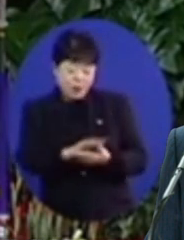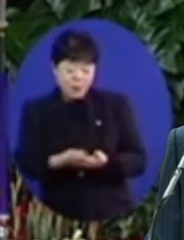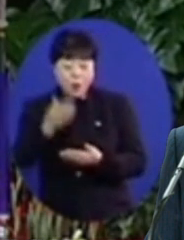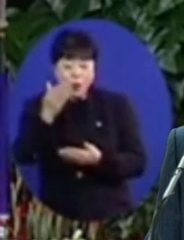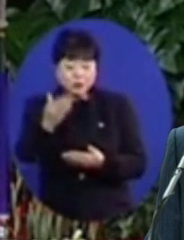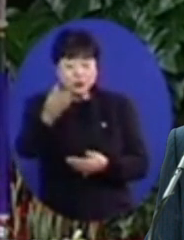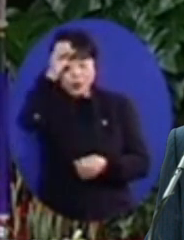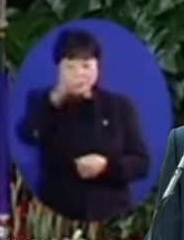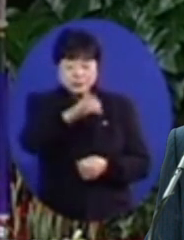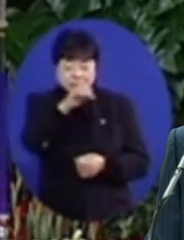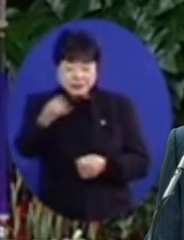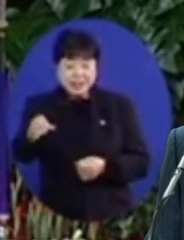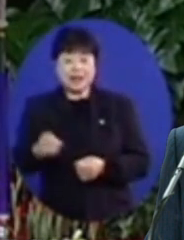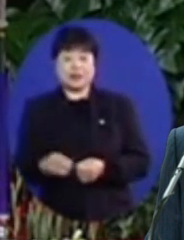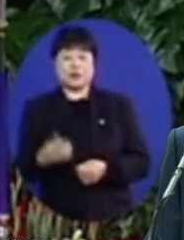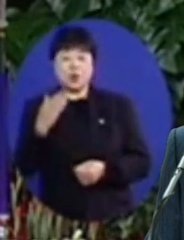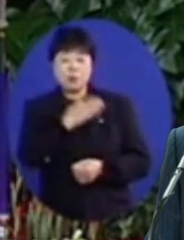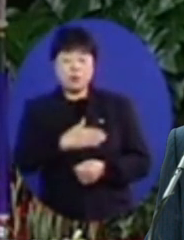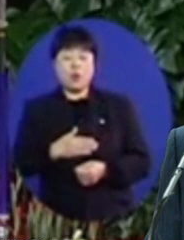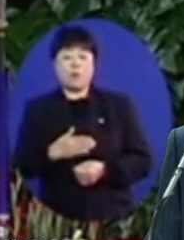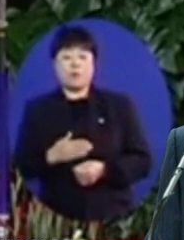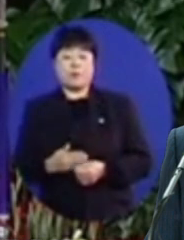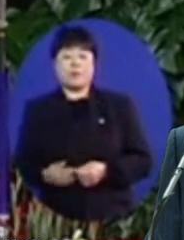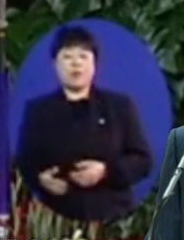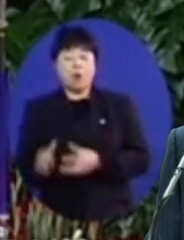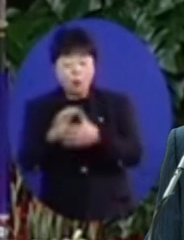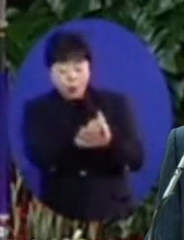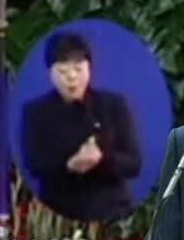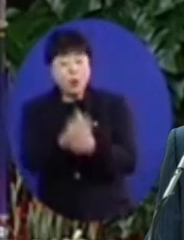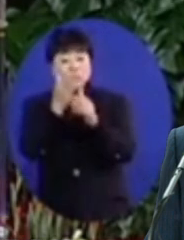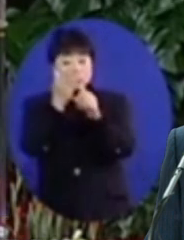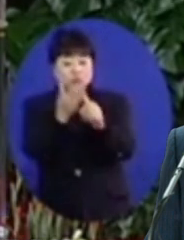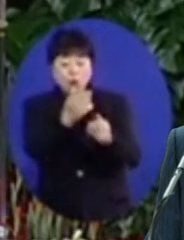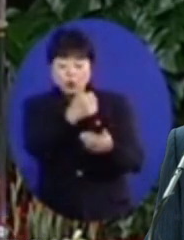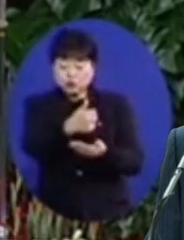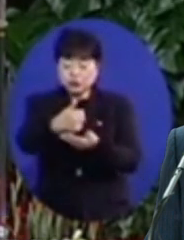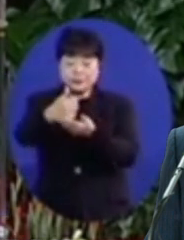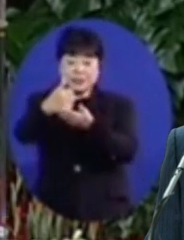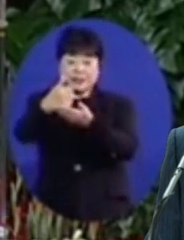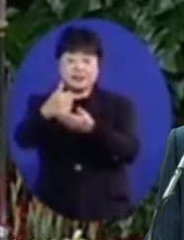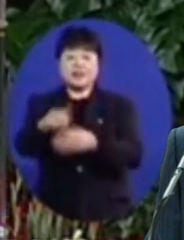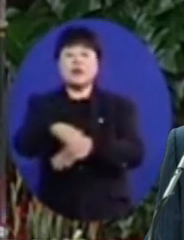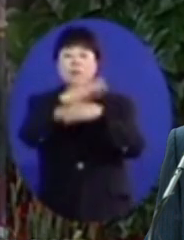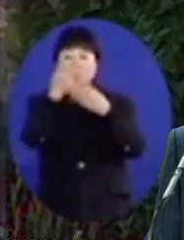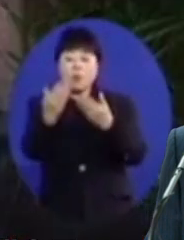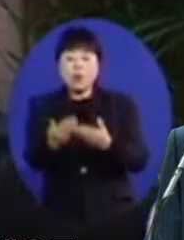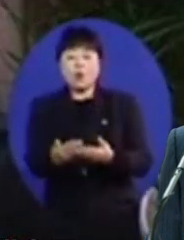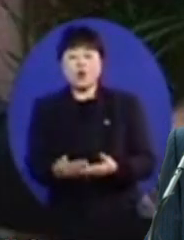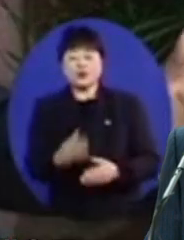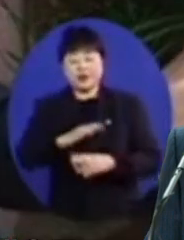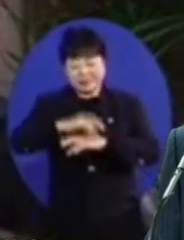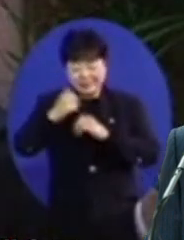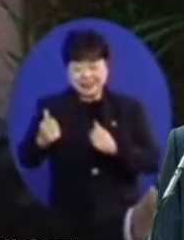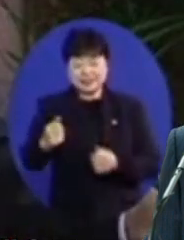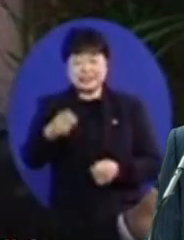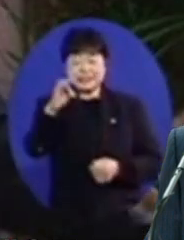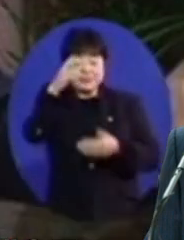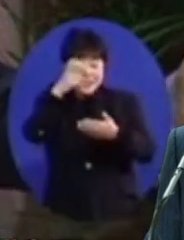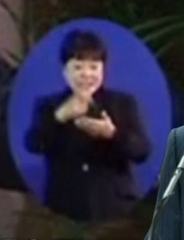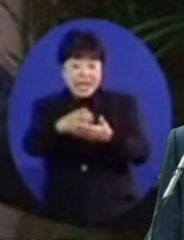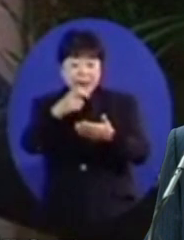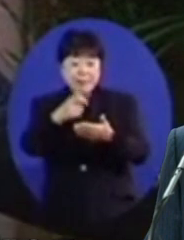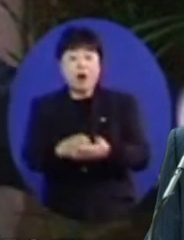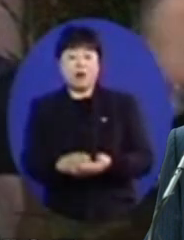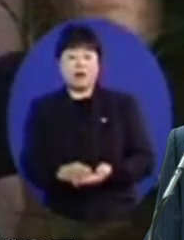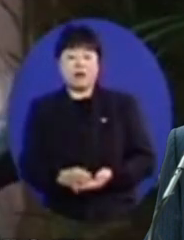또 십자가로이 둘을 한 몸으로 하나님과 화목하게 하려 하심이라 주님이 모든 우리를 대적하는 십계명